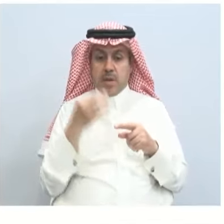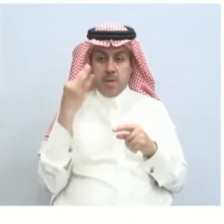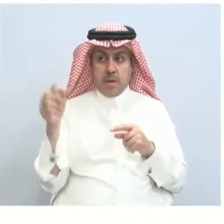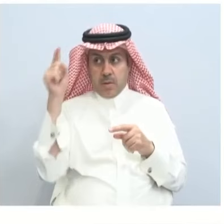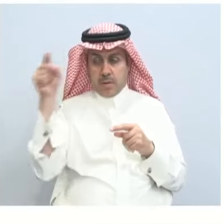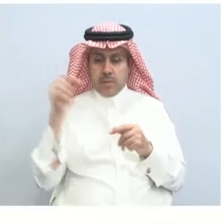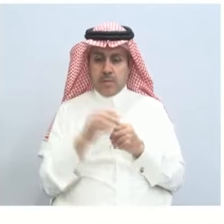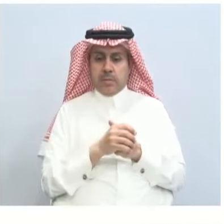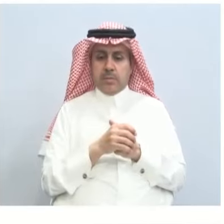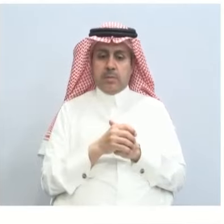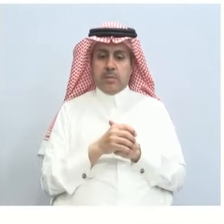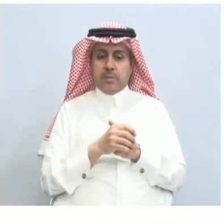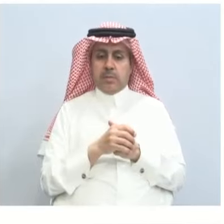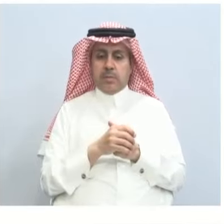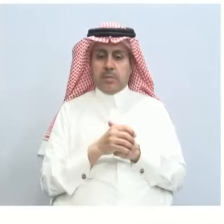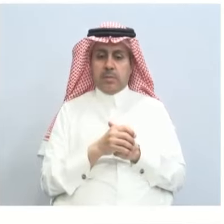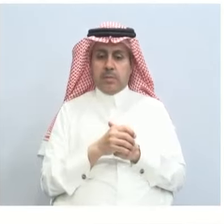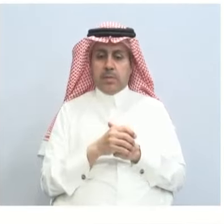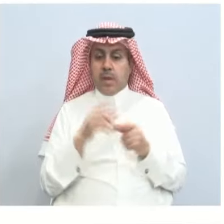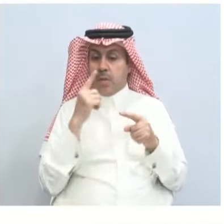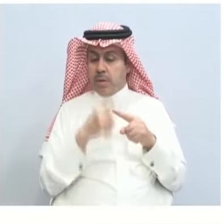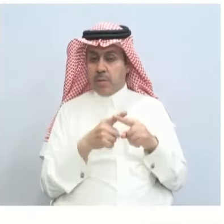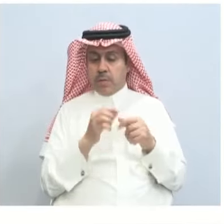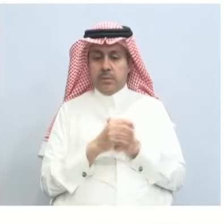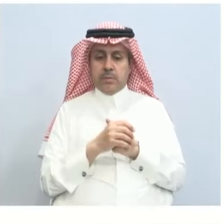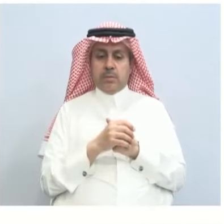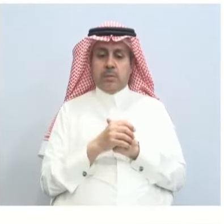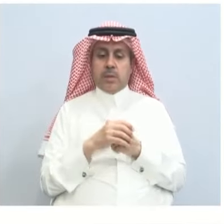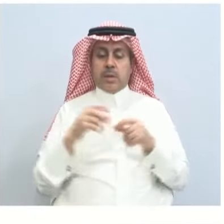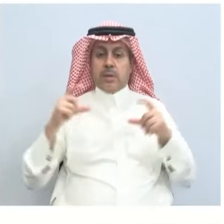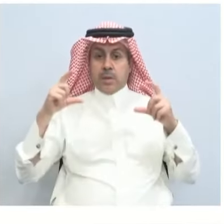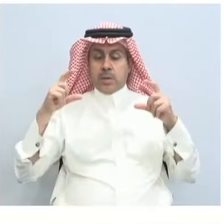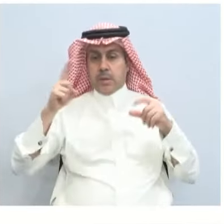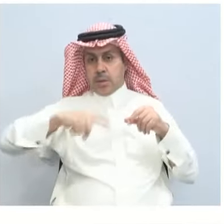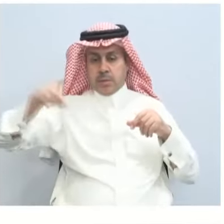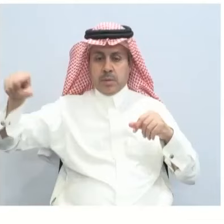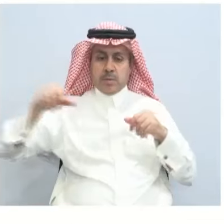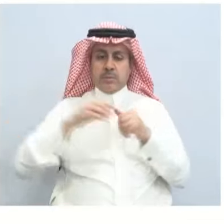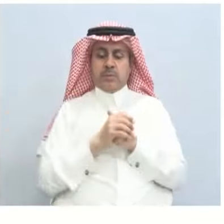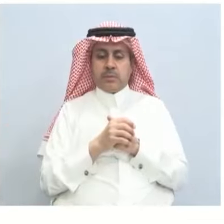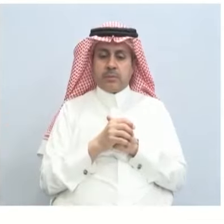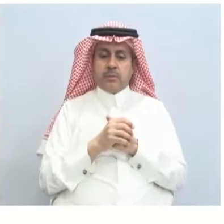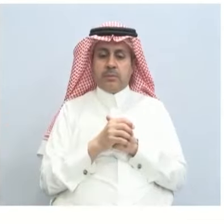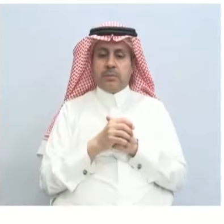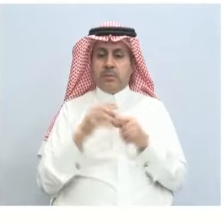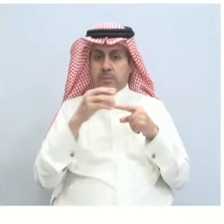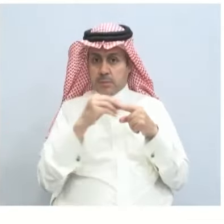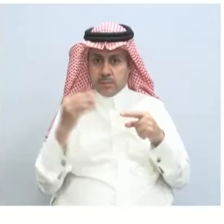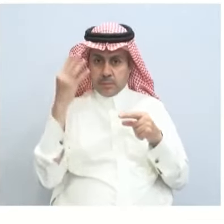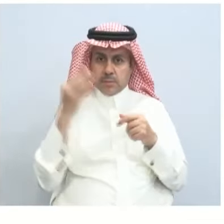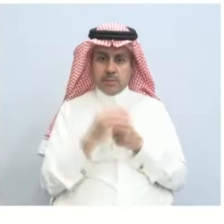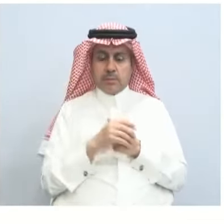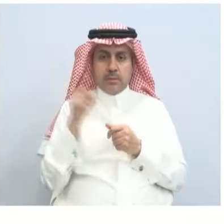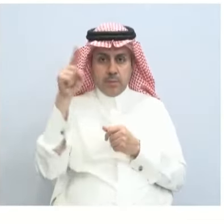تربيع نطلع بره نكتب ضرب ونفتح جذر ثاني ايضا سالب ا تربيع نكتب